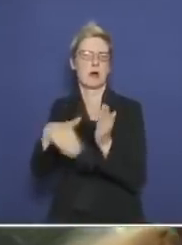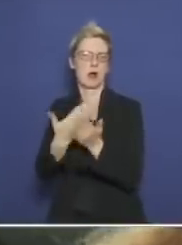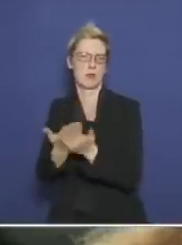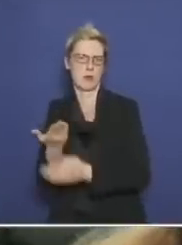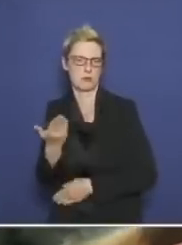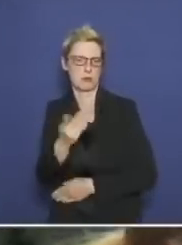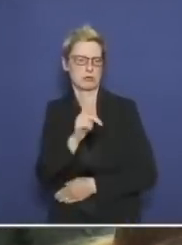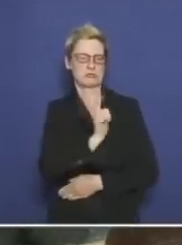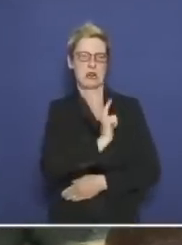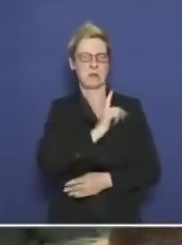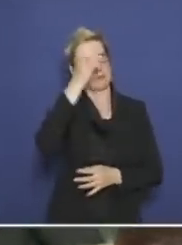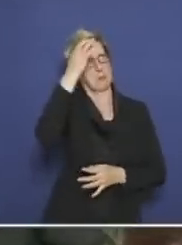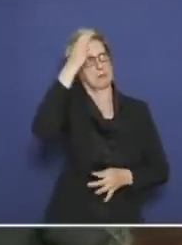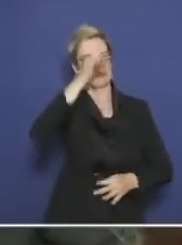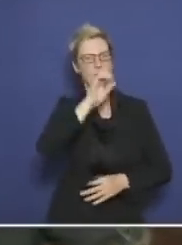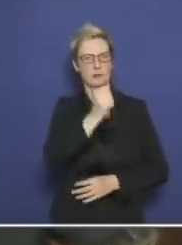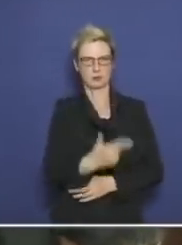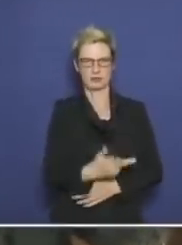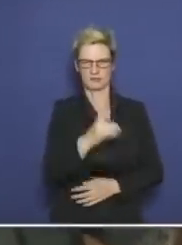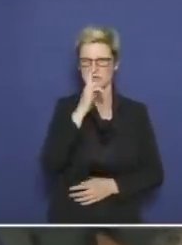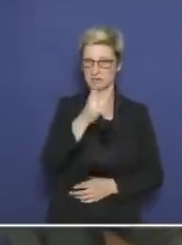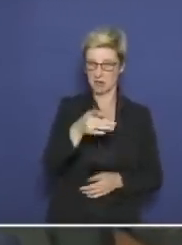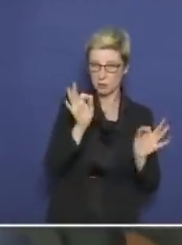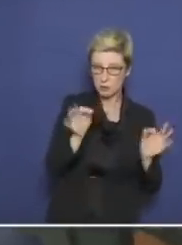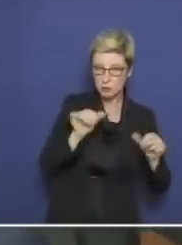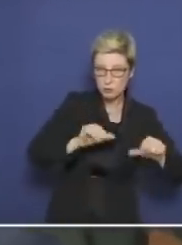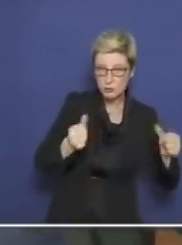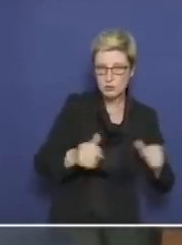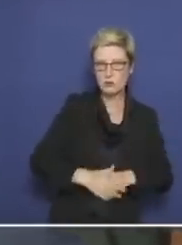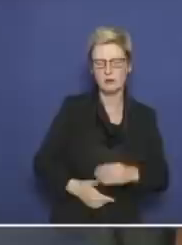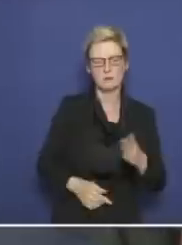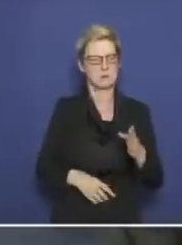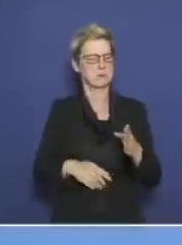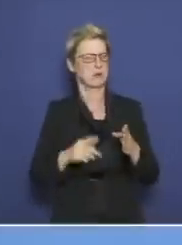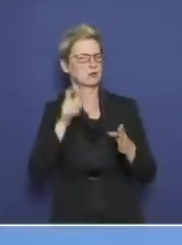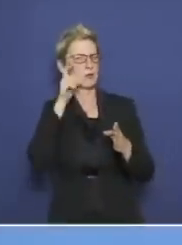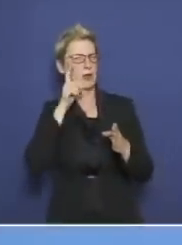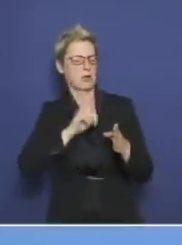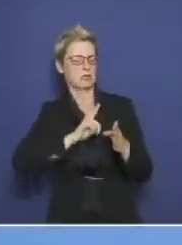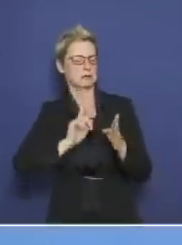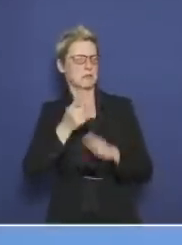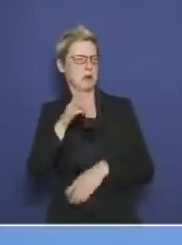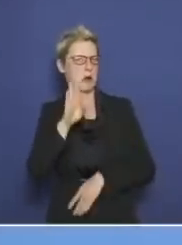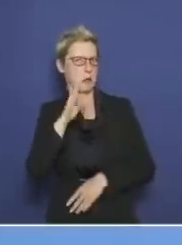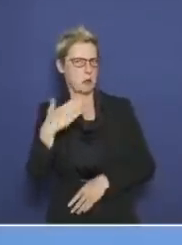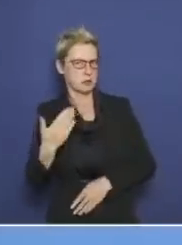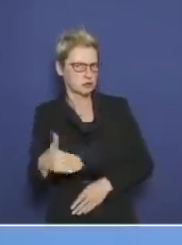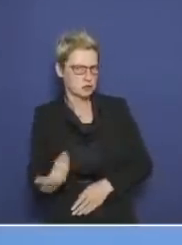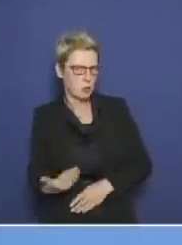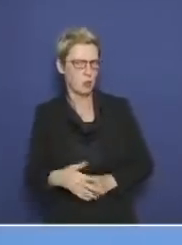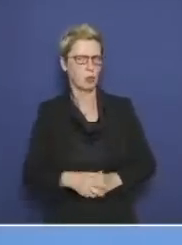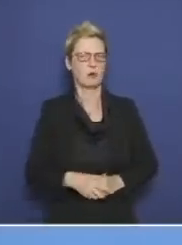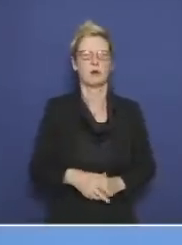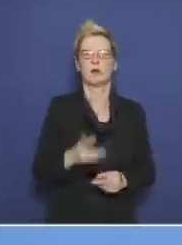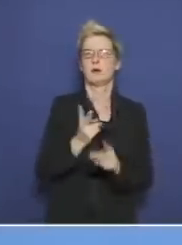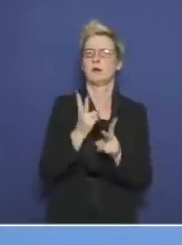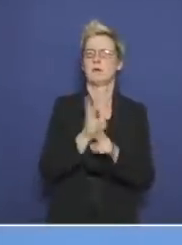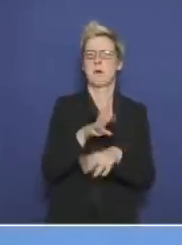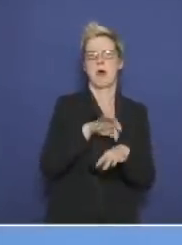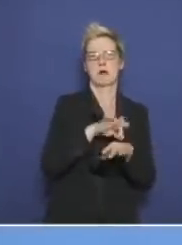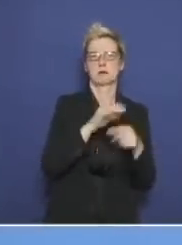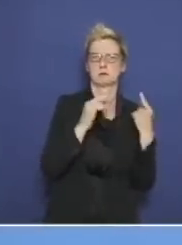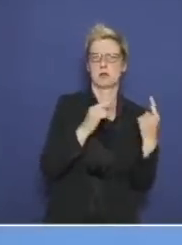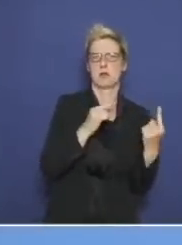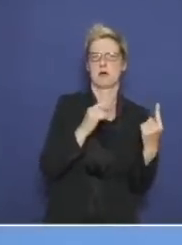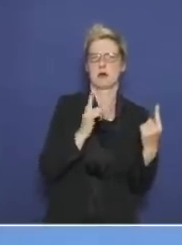Also ich höre jetzt darüber zum ersten Mal. Grundsätzlich entscheiden natürlich die Ärztinnen und Ärzte. Es ist ja immer eine beidseitige Entscheidung des